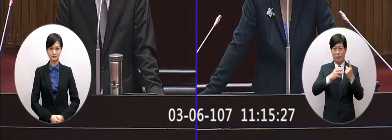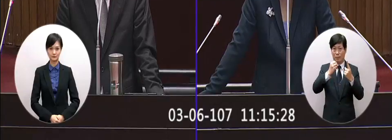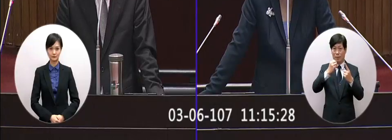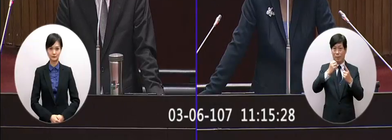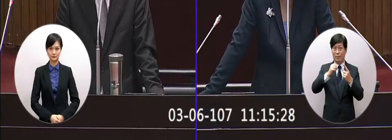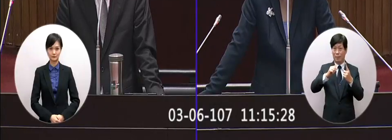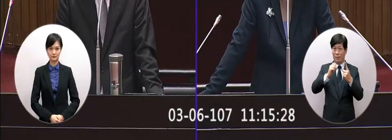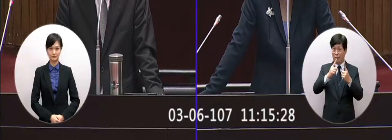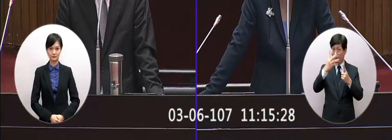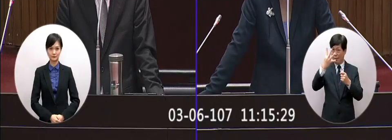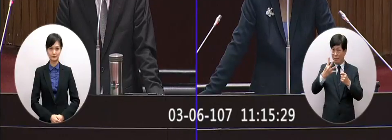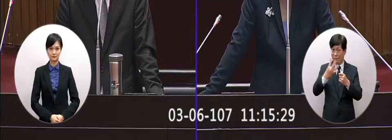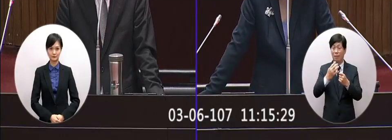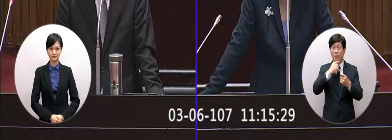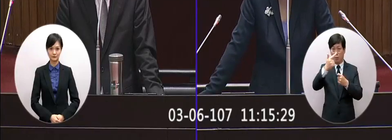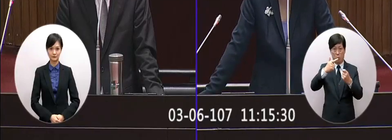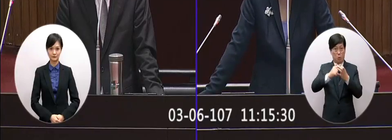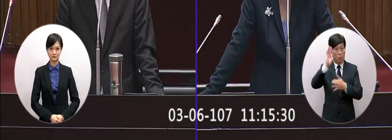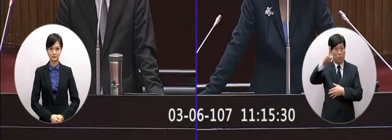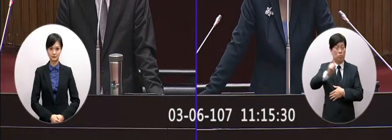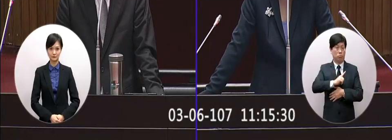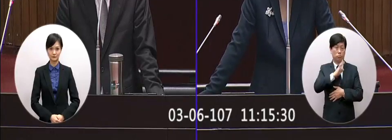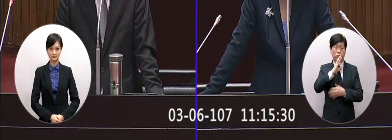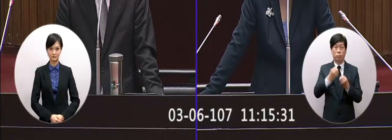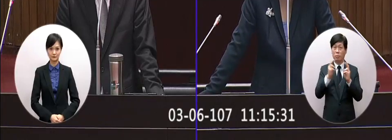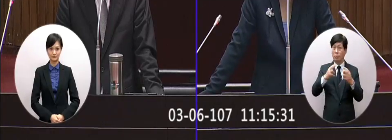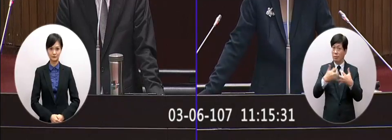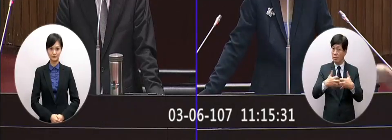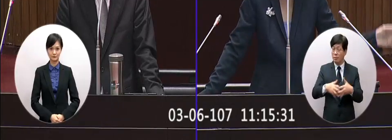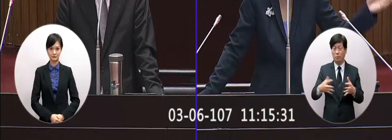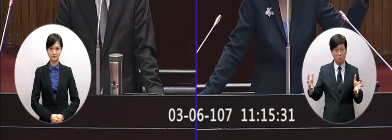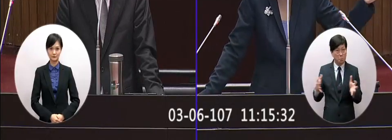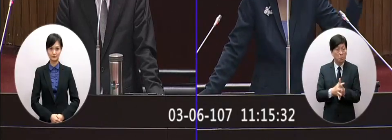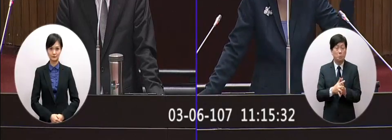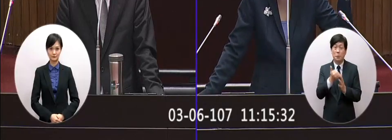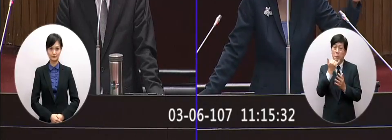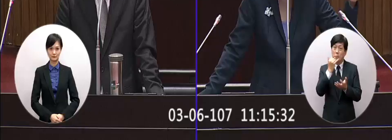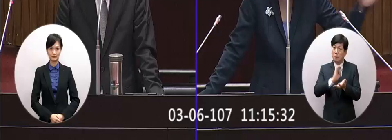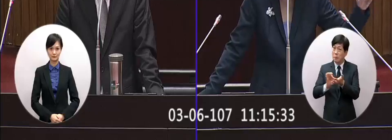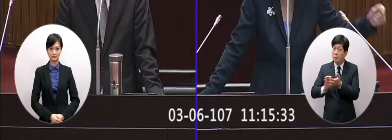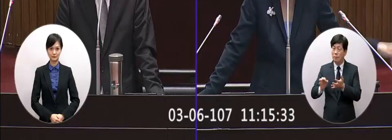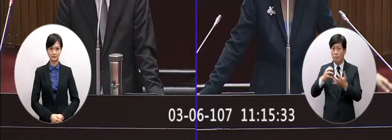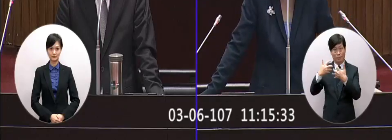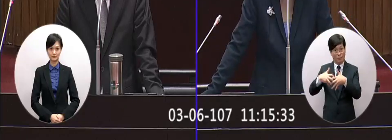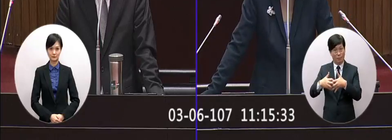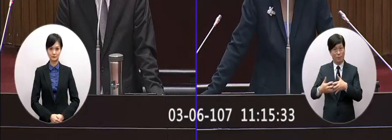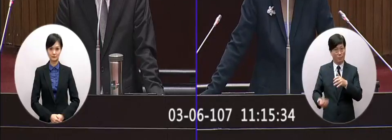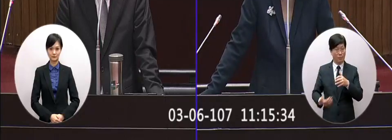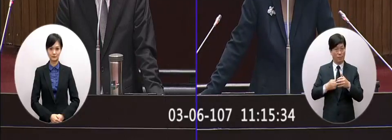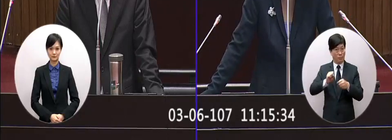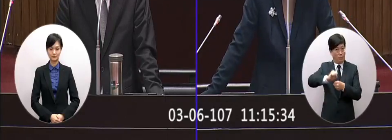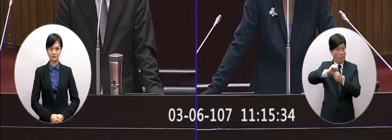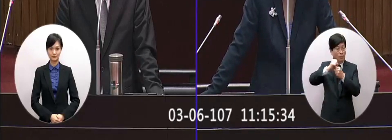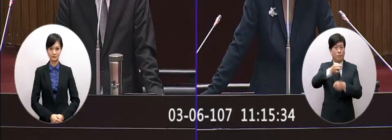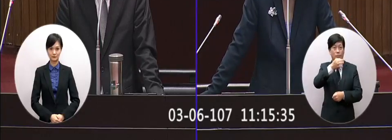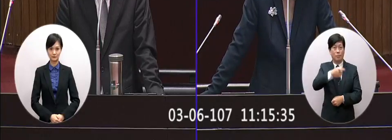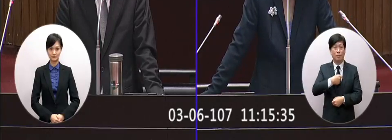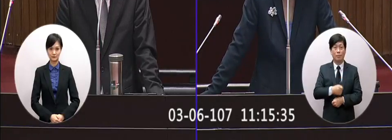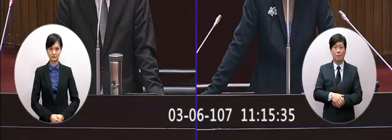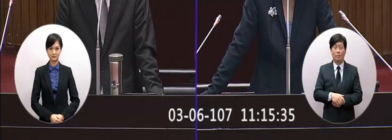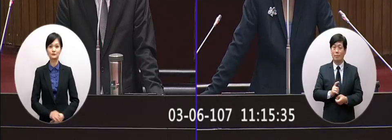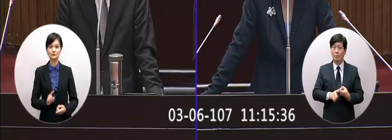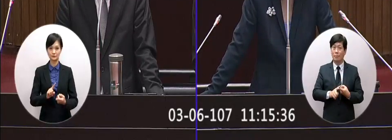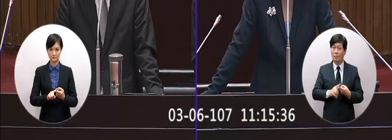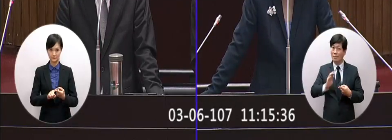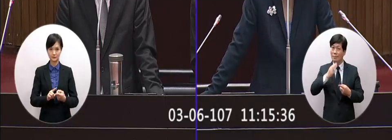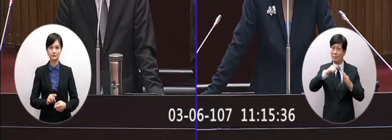民国114年，也就是6年之后，你的发电设备的装置容量，也就是所谓的设备要达到一定的量，没错吧？ 没错。